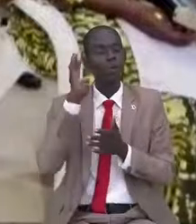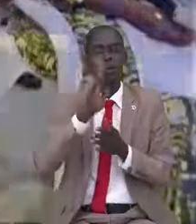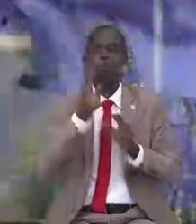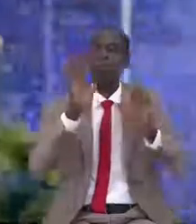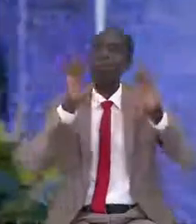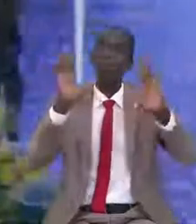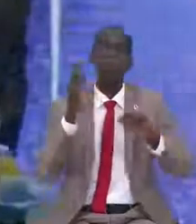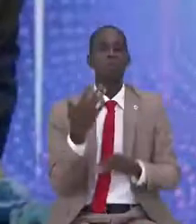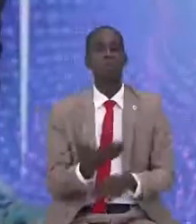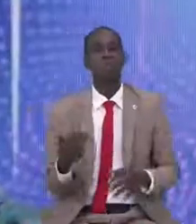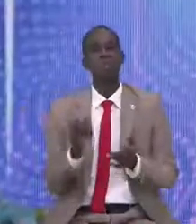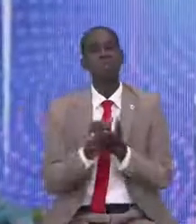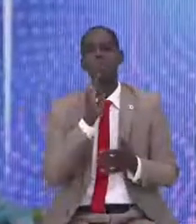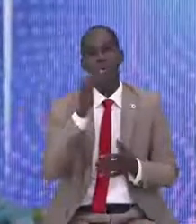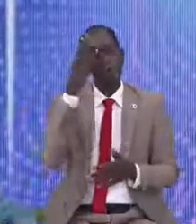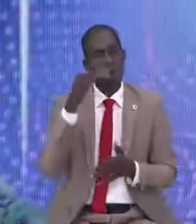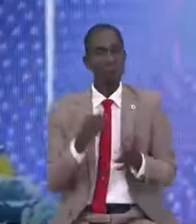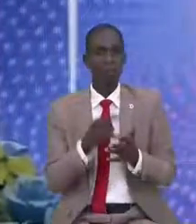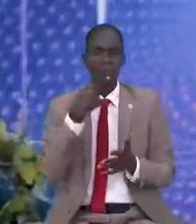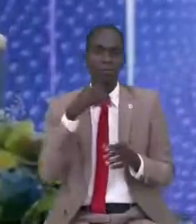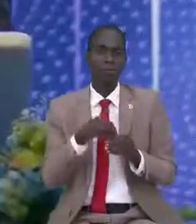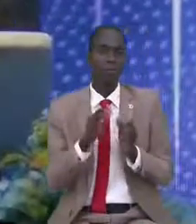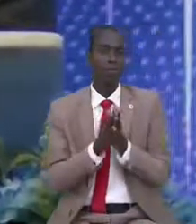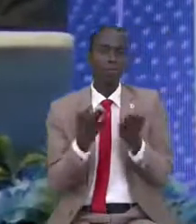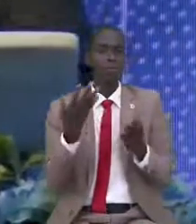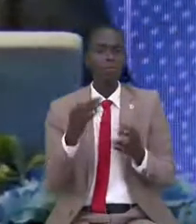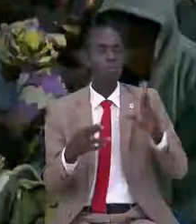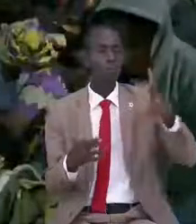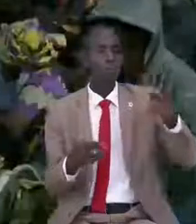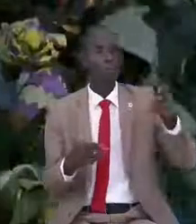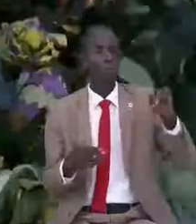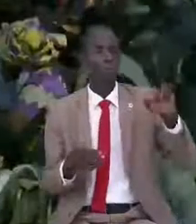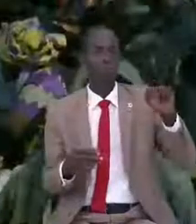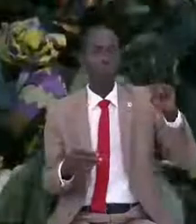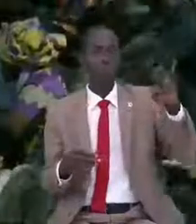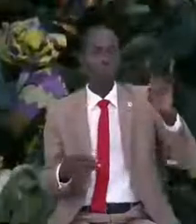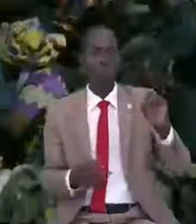chose merveilleuse pour toi. C'est pourquoi c'est dit au Romains 14, 12.